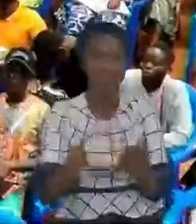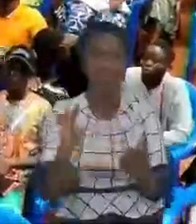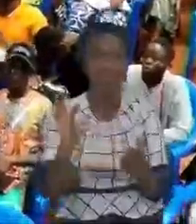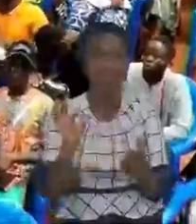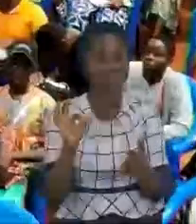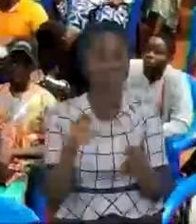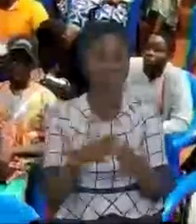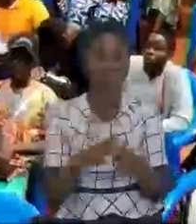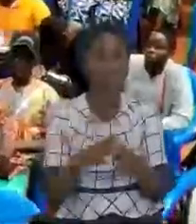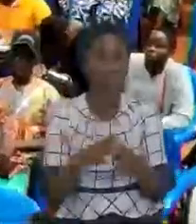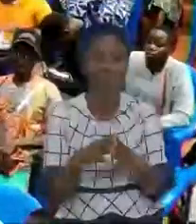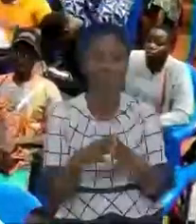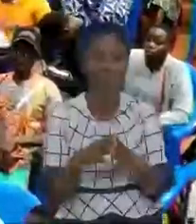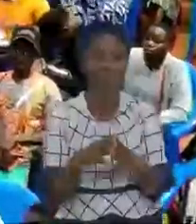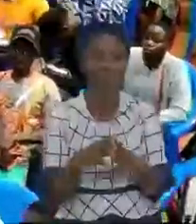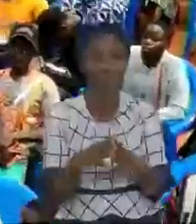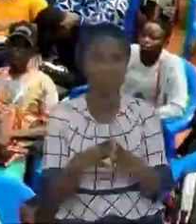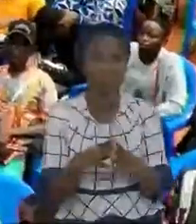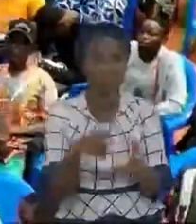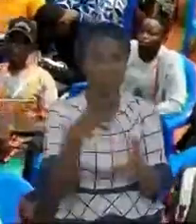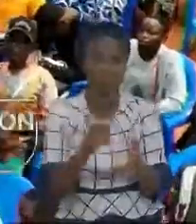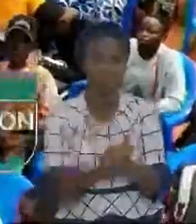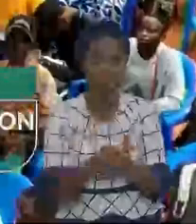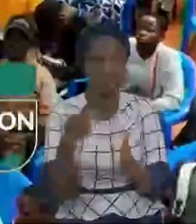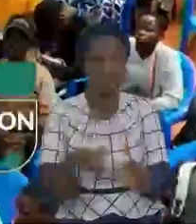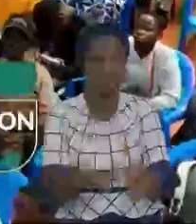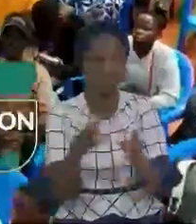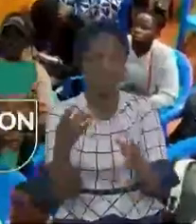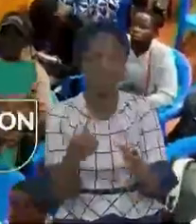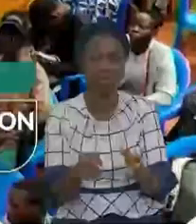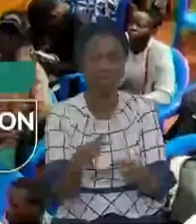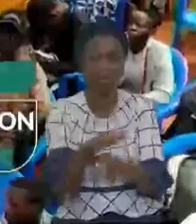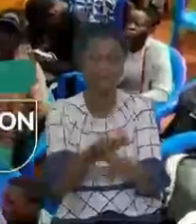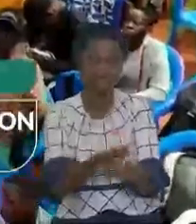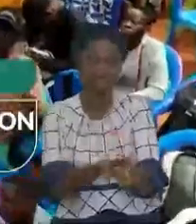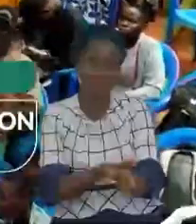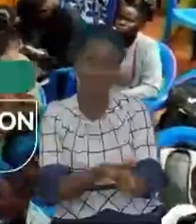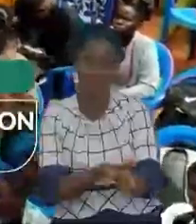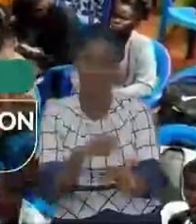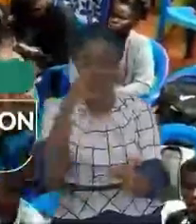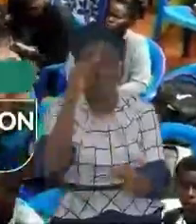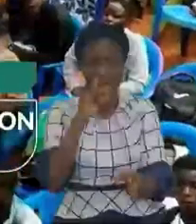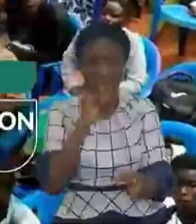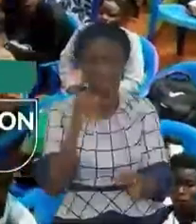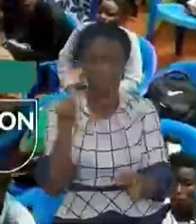Le chemin du paresseux est comme une haie d'épines.